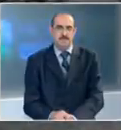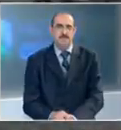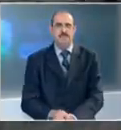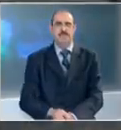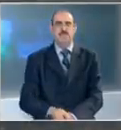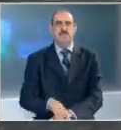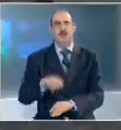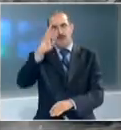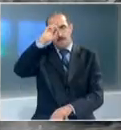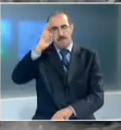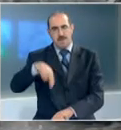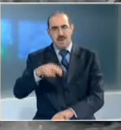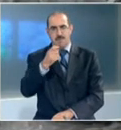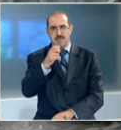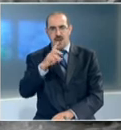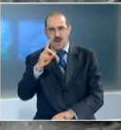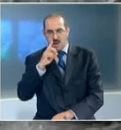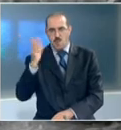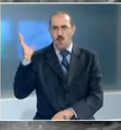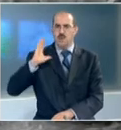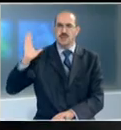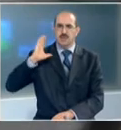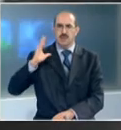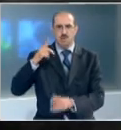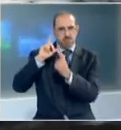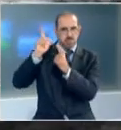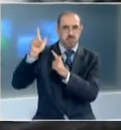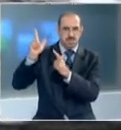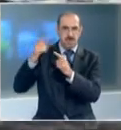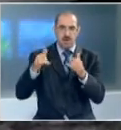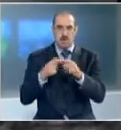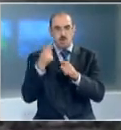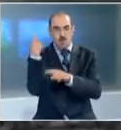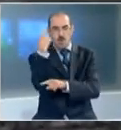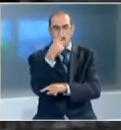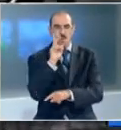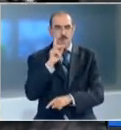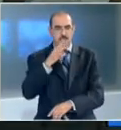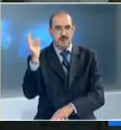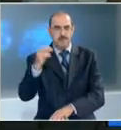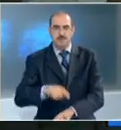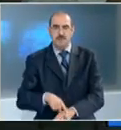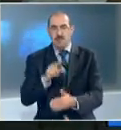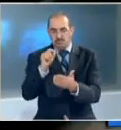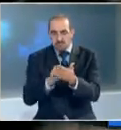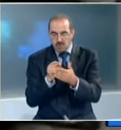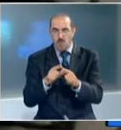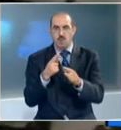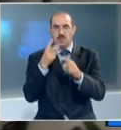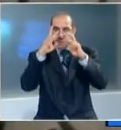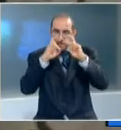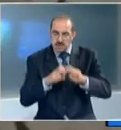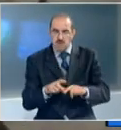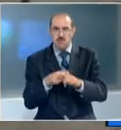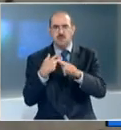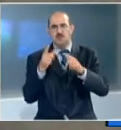الأمير عبد القادر مؤسس الدولة الجزائرية الحديثة وزعيم المقاومة الشعبية ضد الاحتلال، الشاعر والمتصوف والباحث في العديد